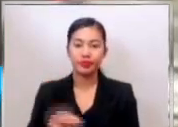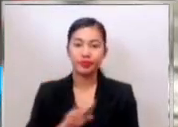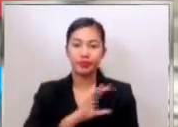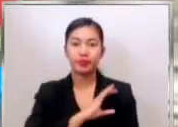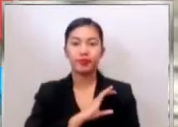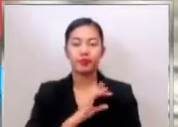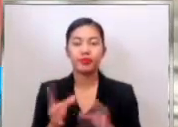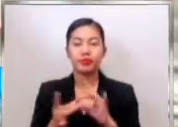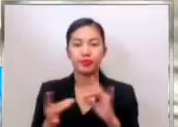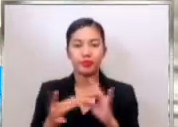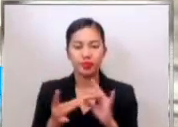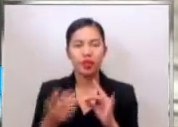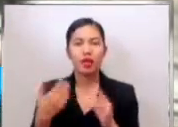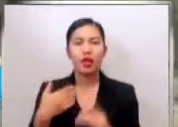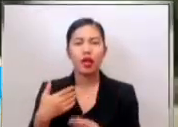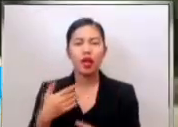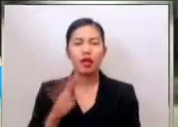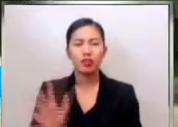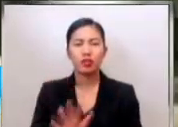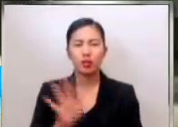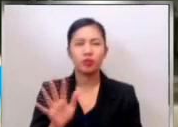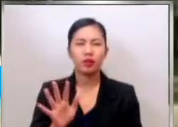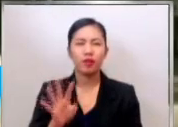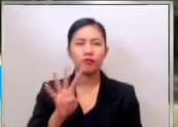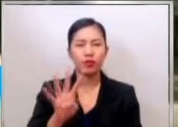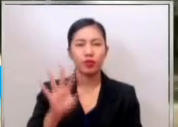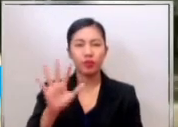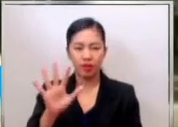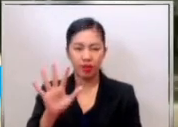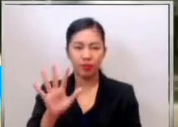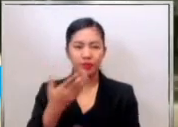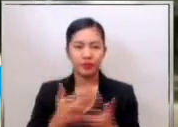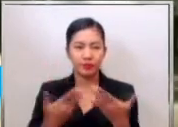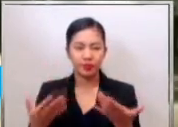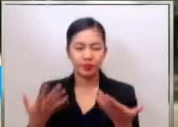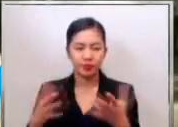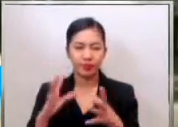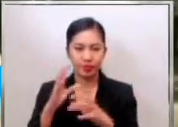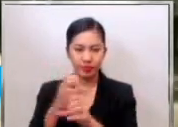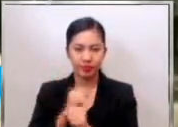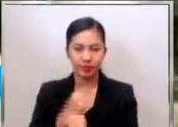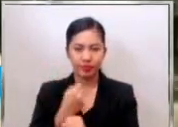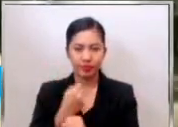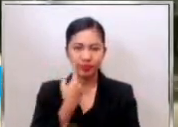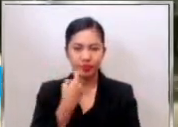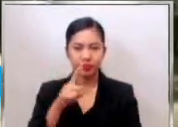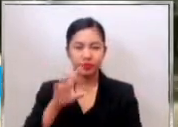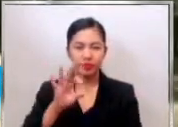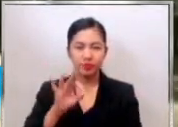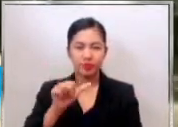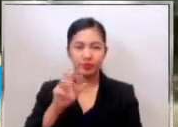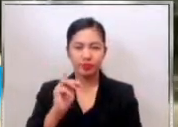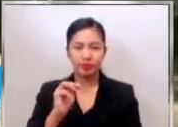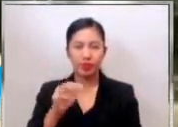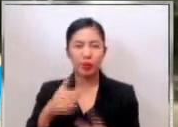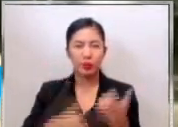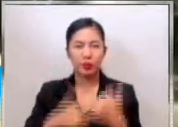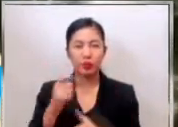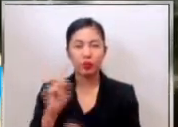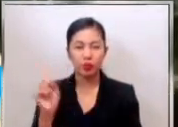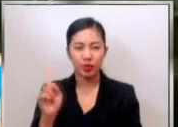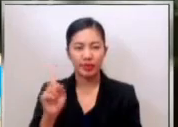45 items na, no, Connie, yung nakumpiska nila kanina yung 9 a.m. At karamihan dito ay mga lighters.